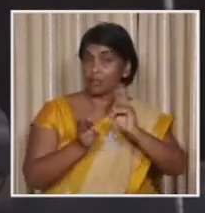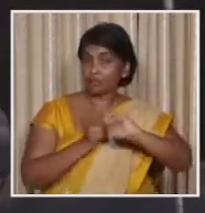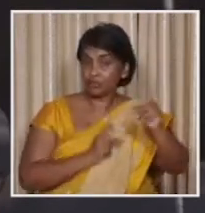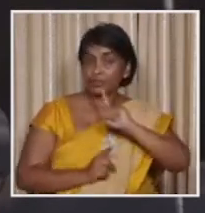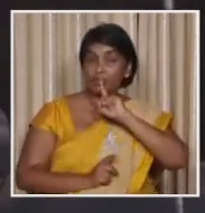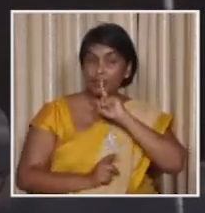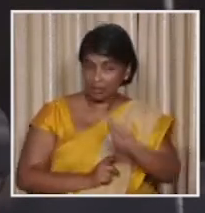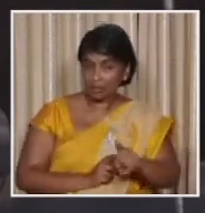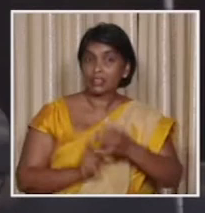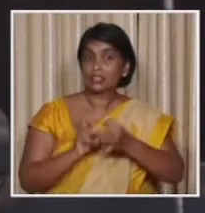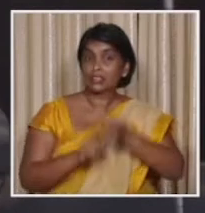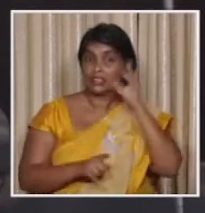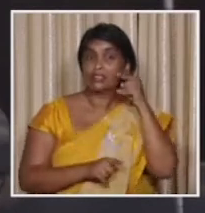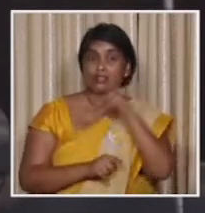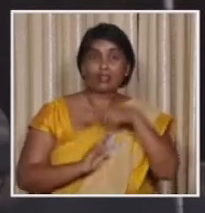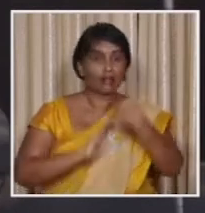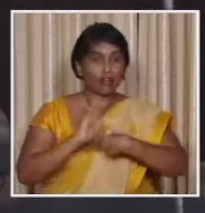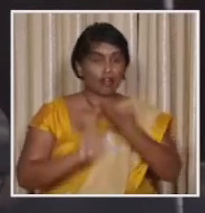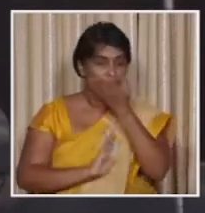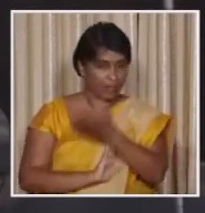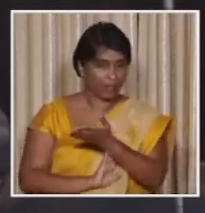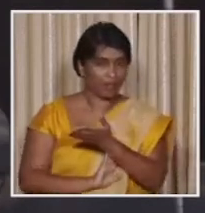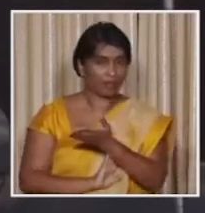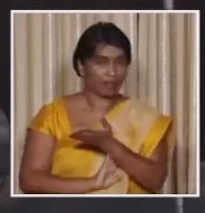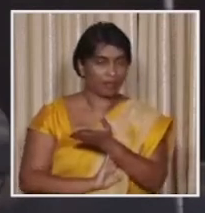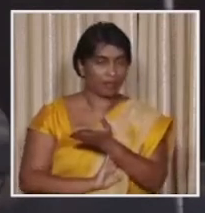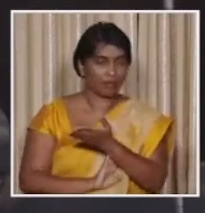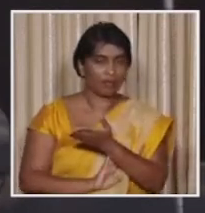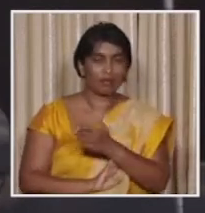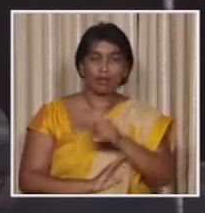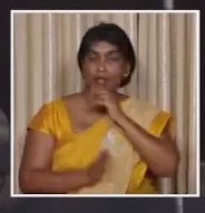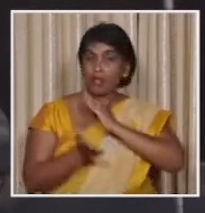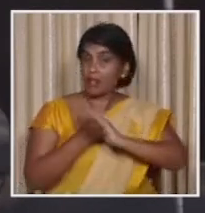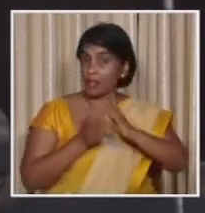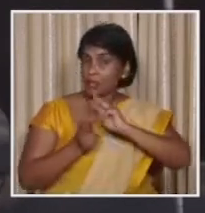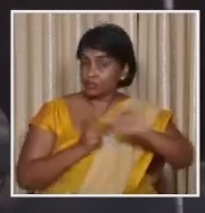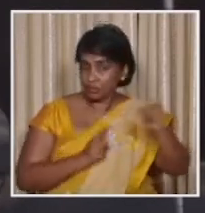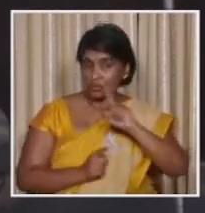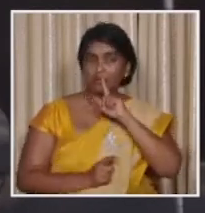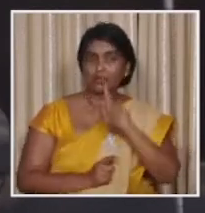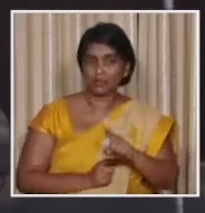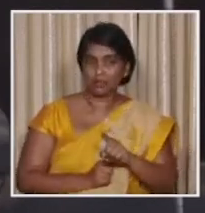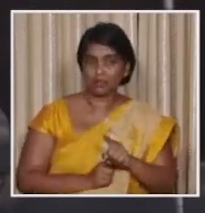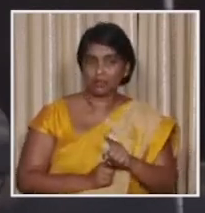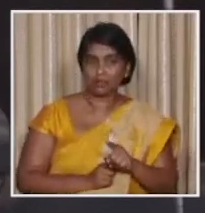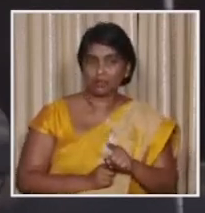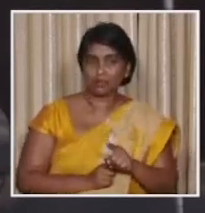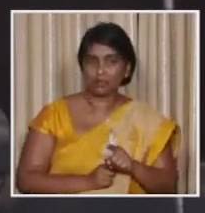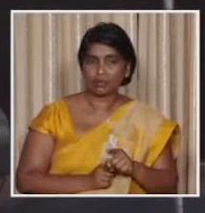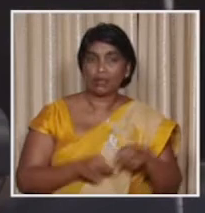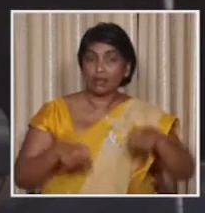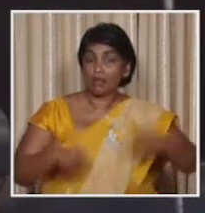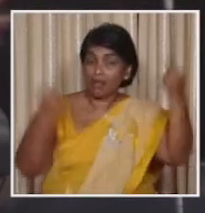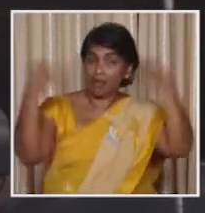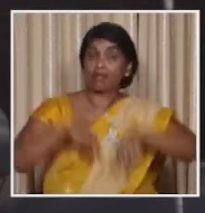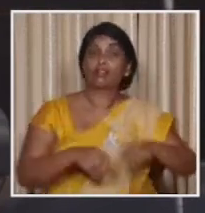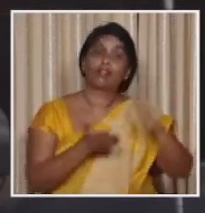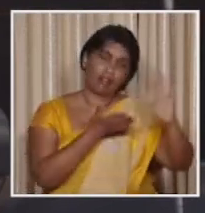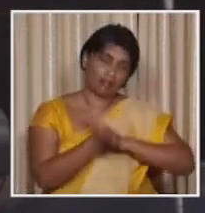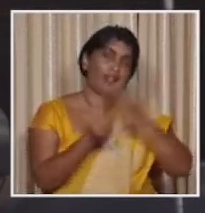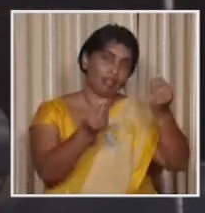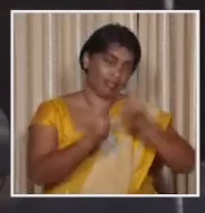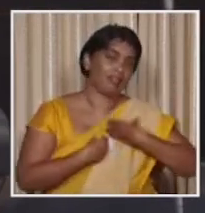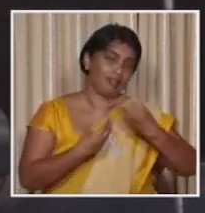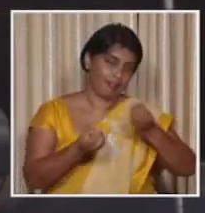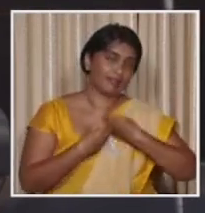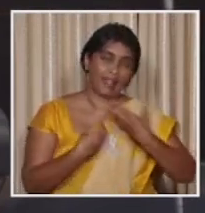කියන්න තරම් ජනාධිපතිවරයෙක් මේ රටේ ඉන්නේ. සහයෝගය එපා කියනවා. මෙතන ඇවිල්ලා කියනවා සහයෝගය